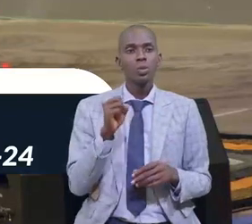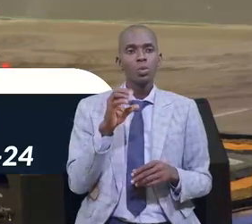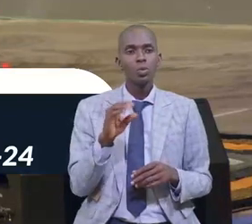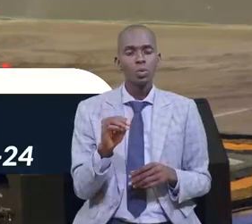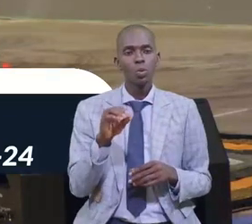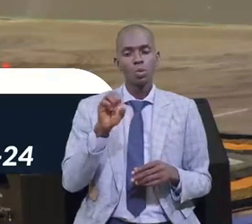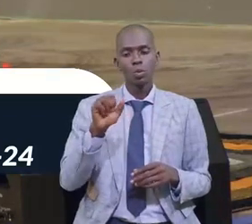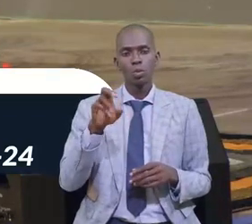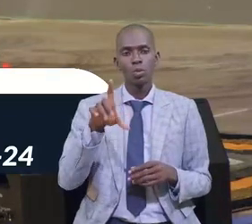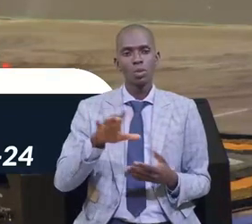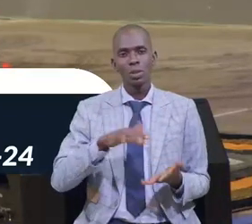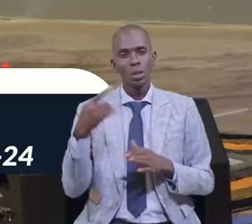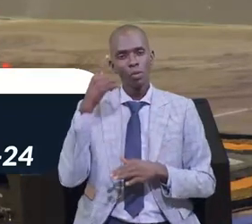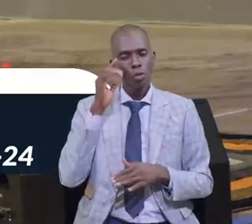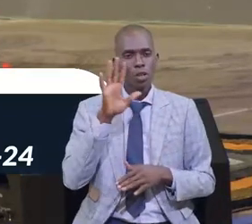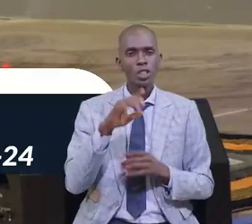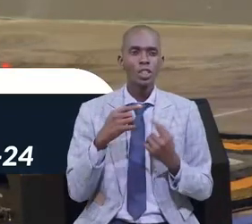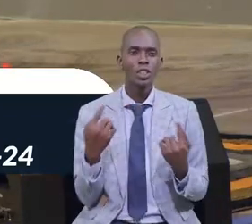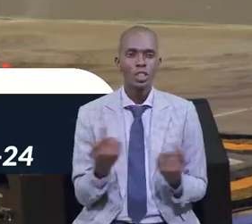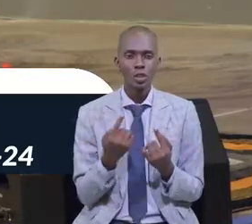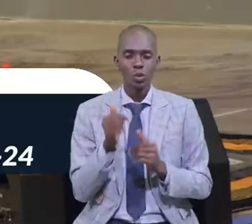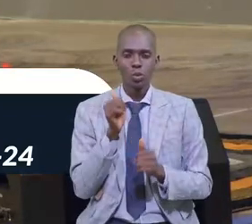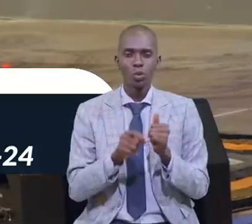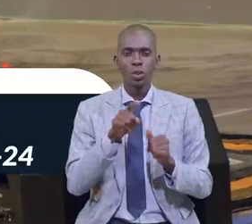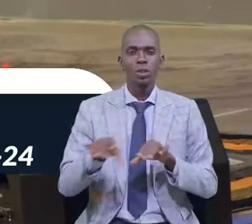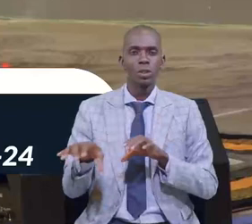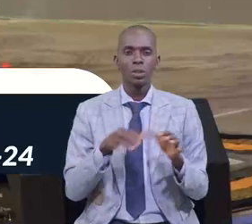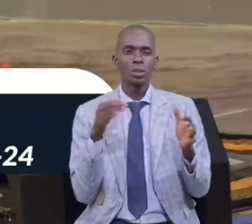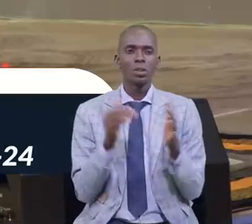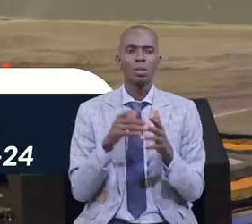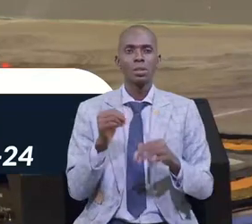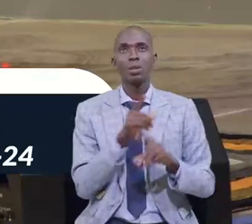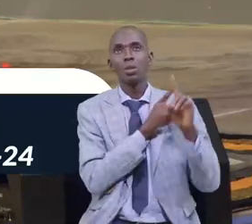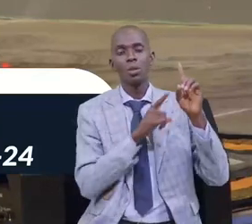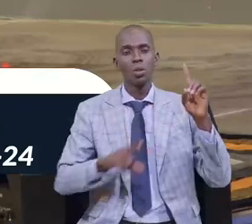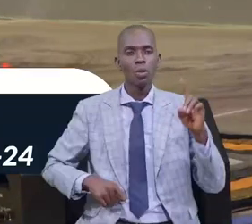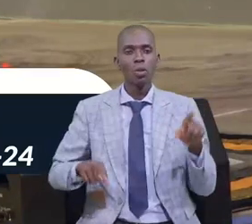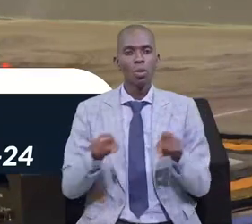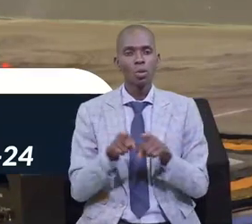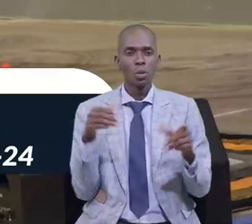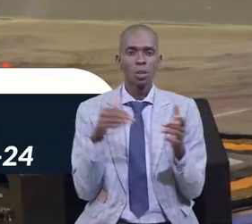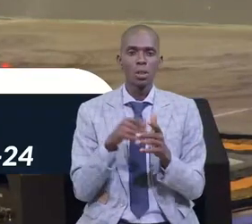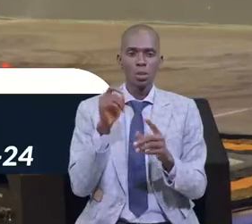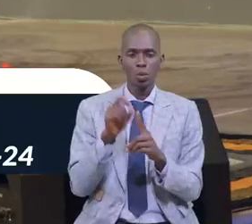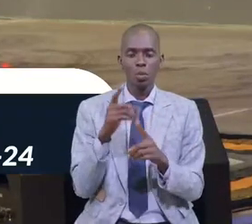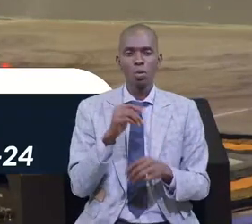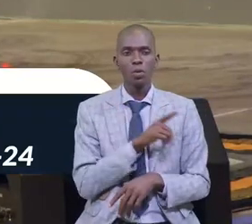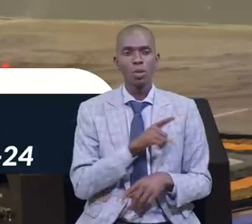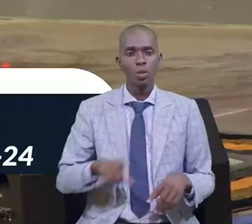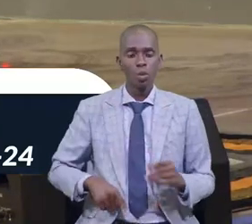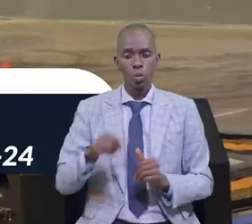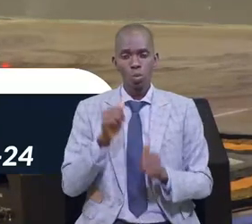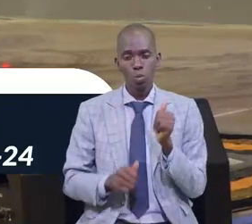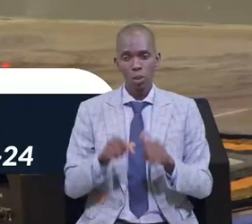coupable d'infidélité envers l'Éternel, dont il n'observa point la parole. Et